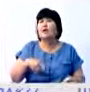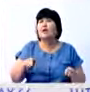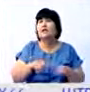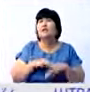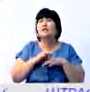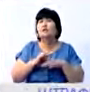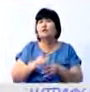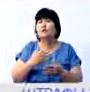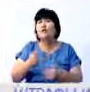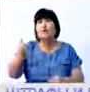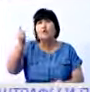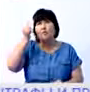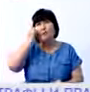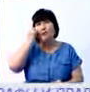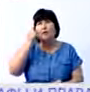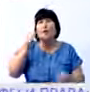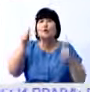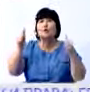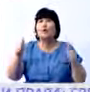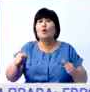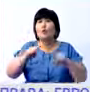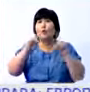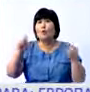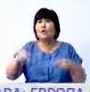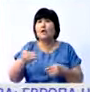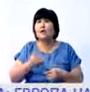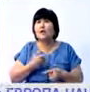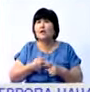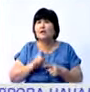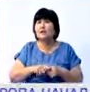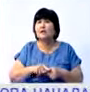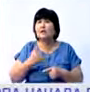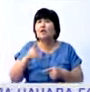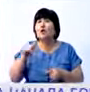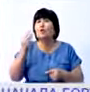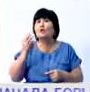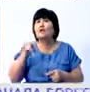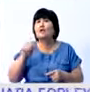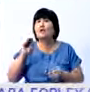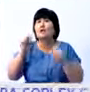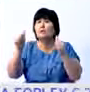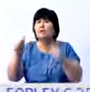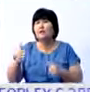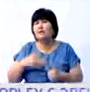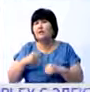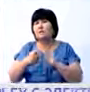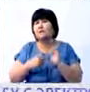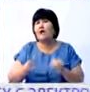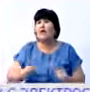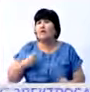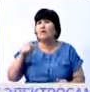собой мемориальную доску. Хотим в Пшхаварском ущелье установить ее нашим 17 воинам,